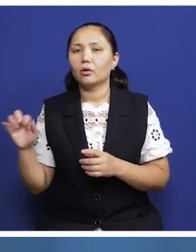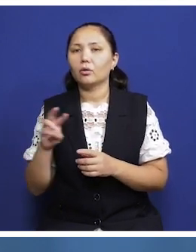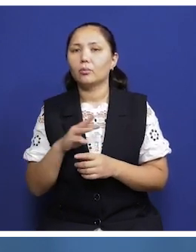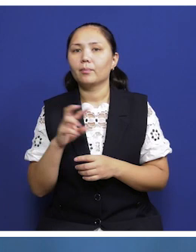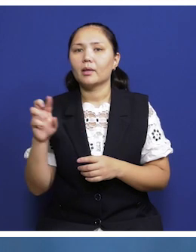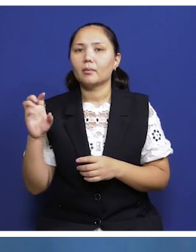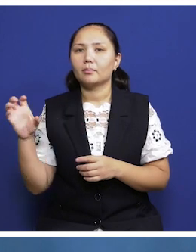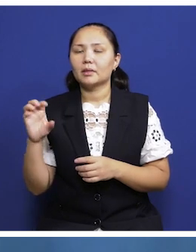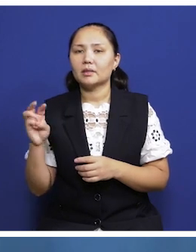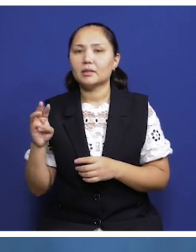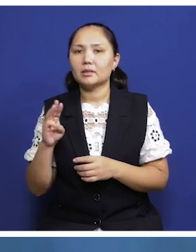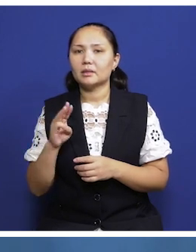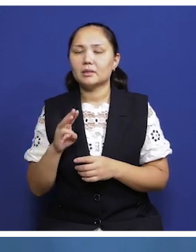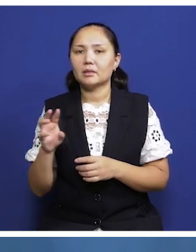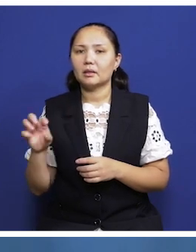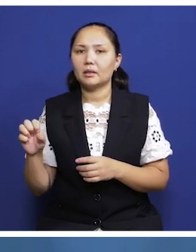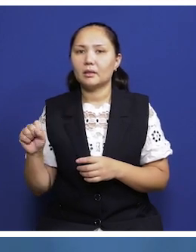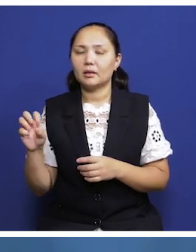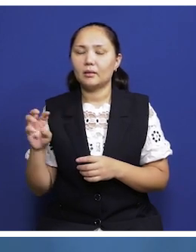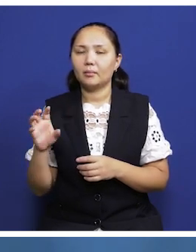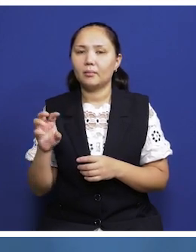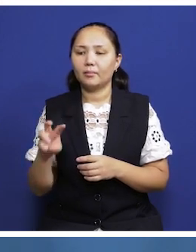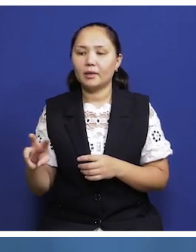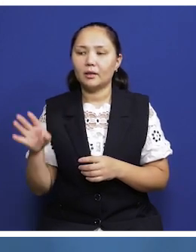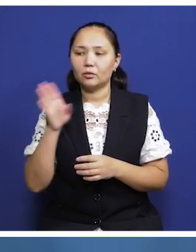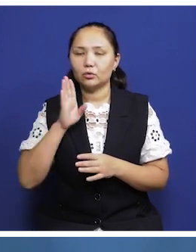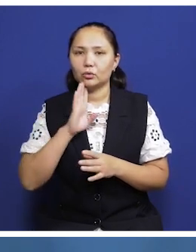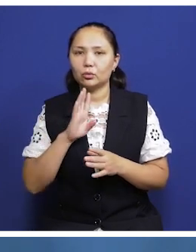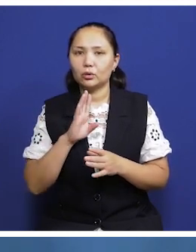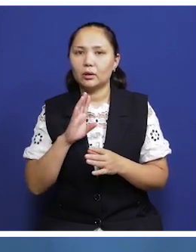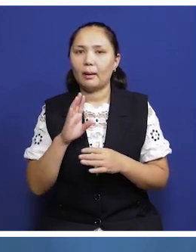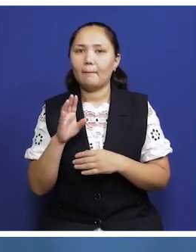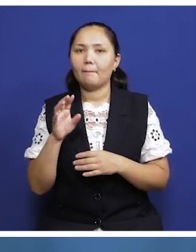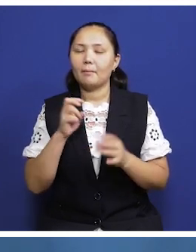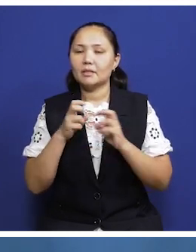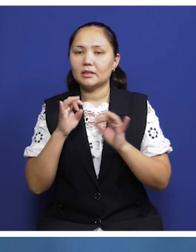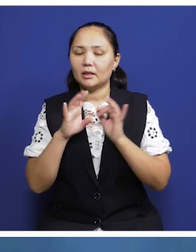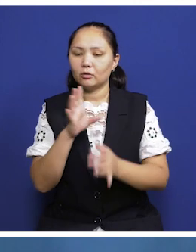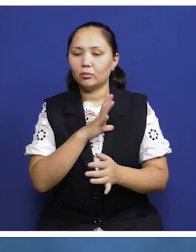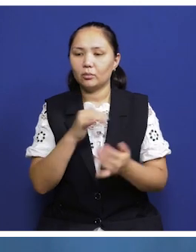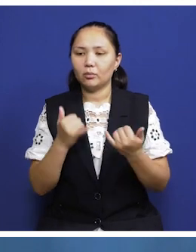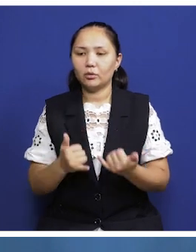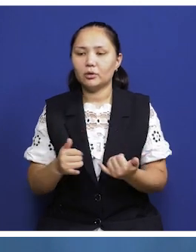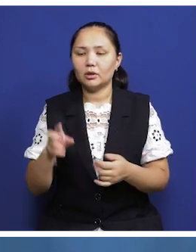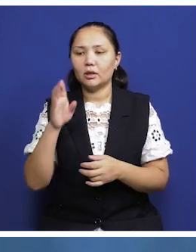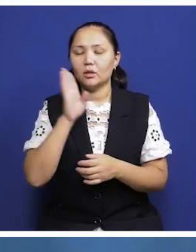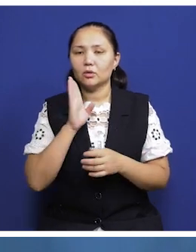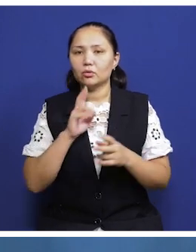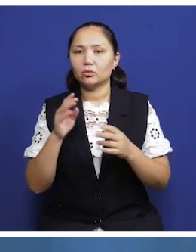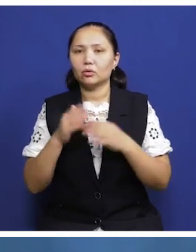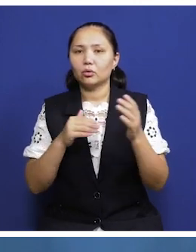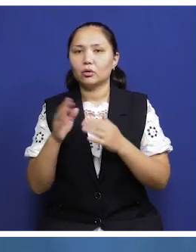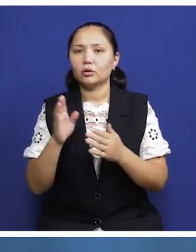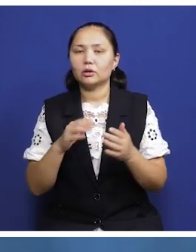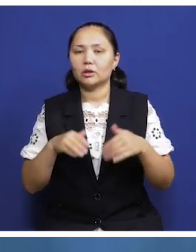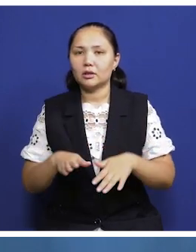Бестам елді мекенінің ауыз су мәселесі көтерілген болатын. Бүгін таңда ауыз су құбыры мен су имаратының құрылысы жүргізілуде. Бұған